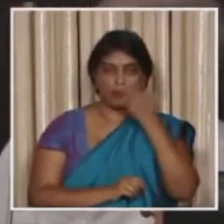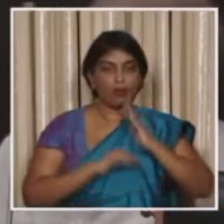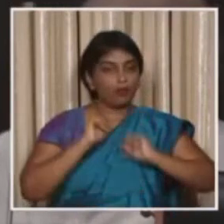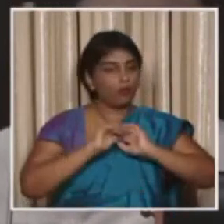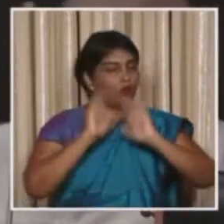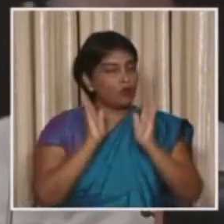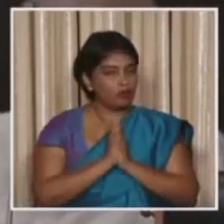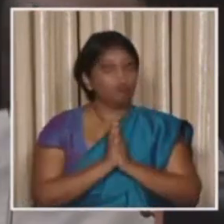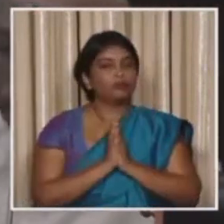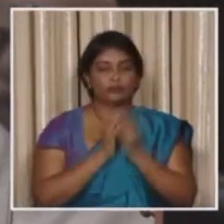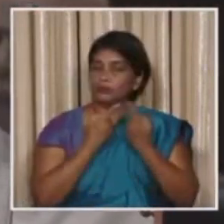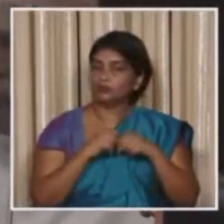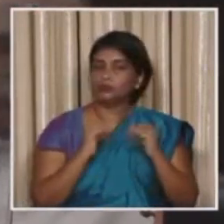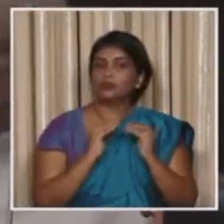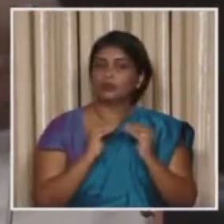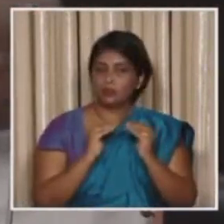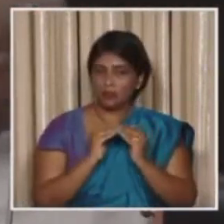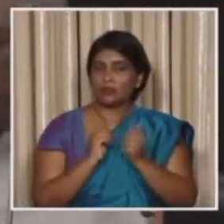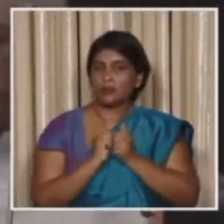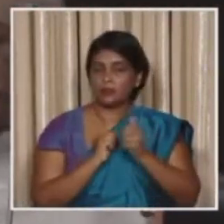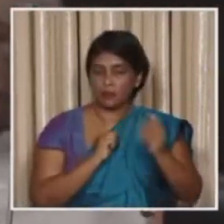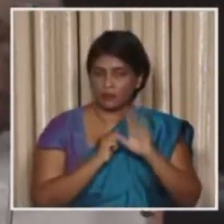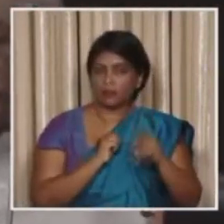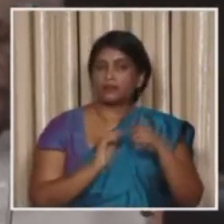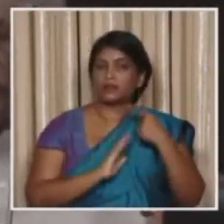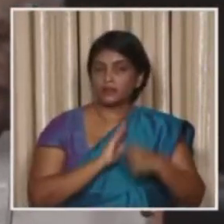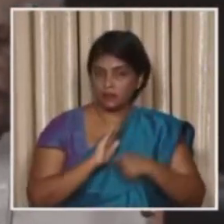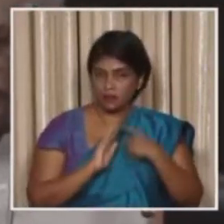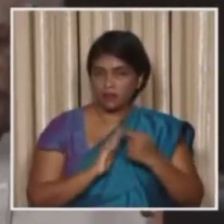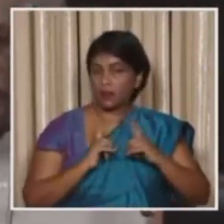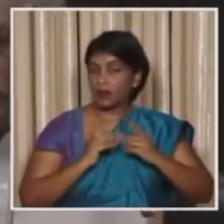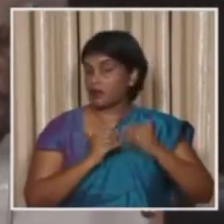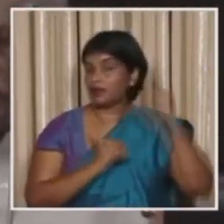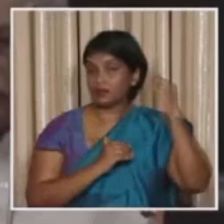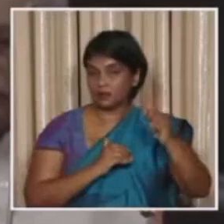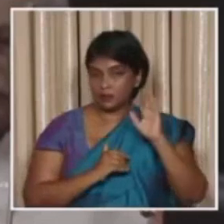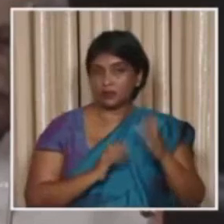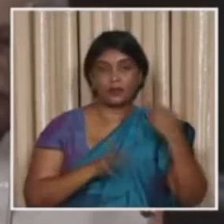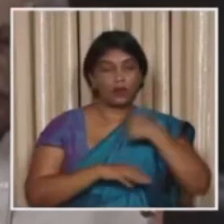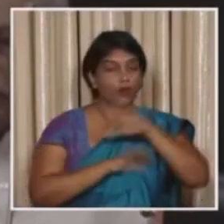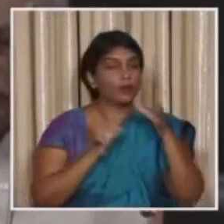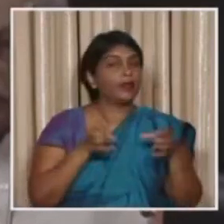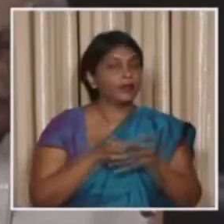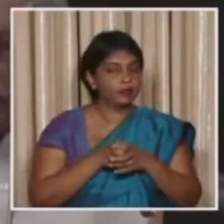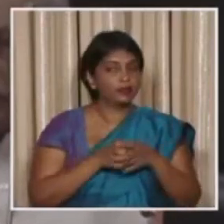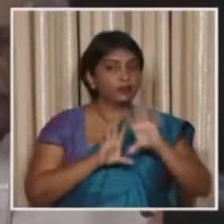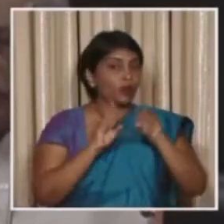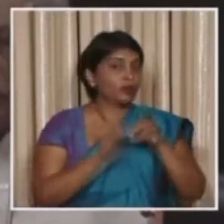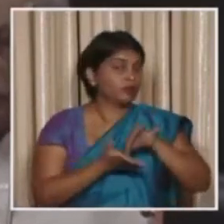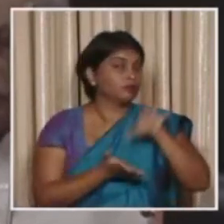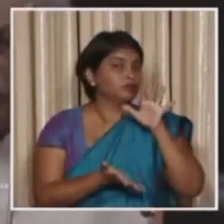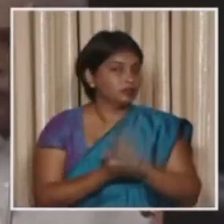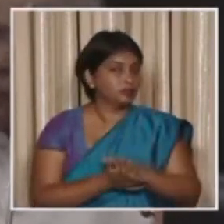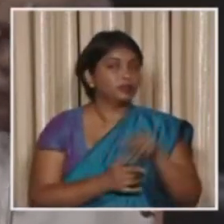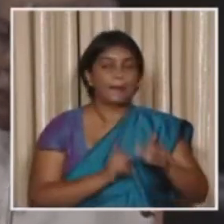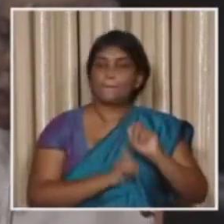පොදු එකඟතාවය අනුව සිදු කරමු. රටේ අනාගතය වෙනුවෙන් එකට එක්ව පොදු තීරණ ගැනීමට